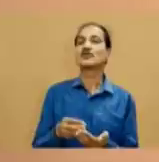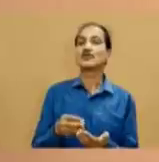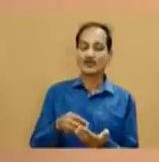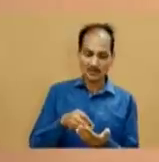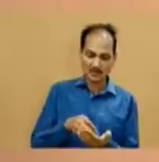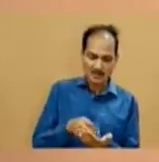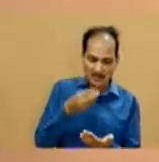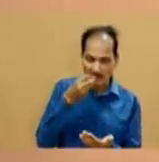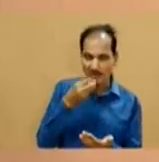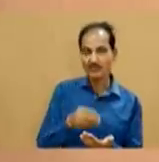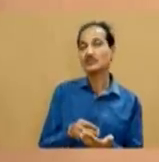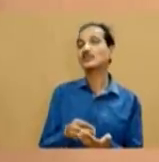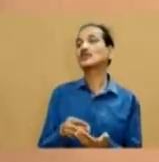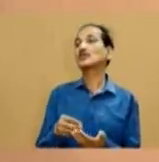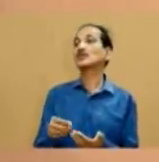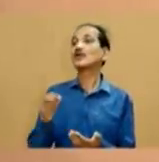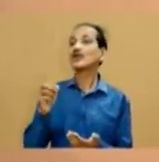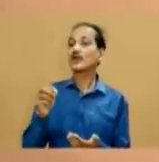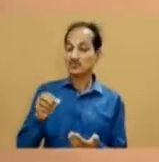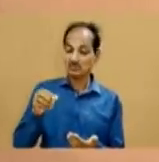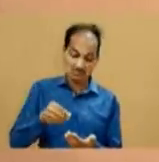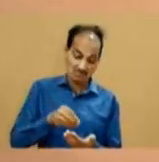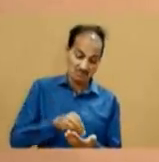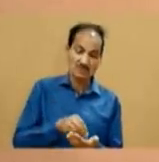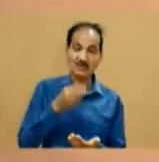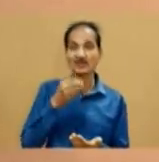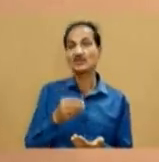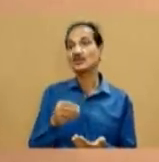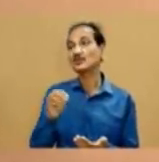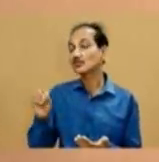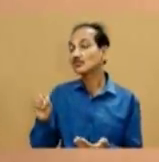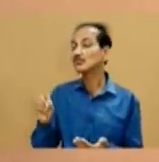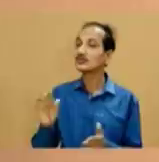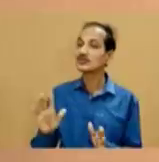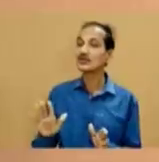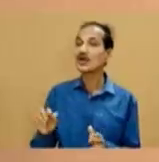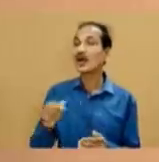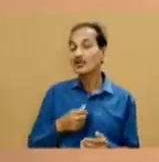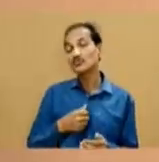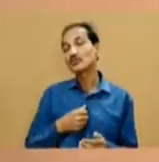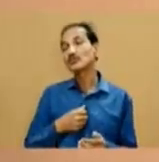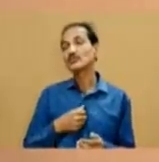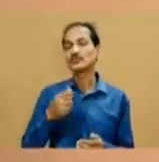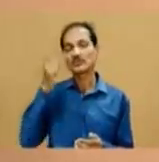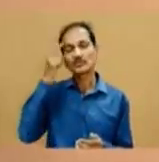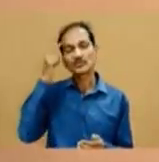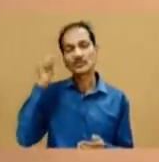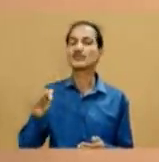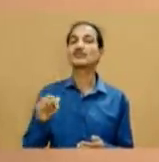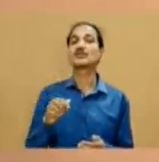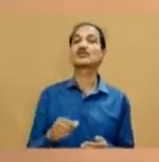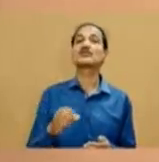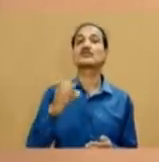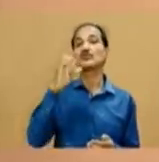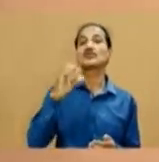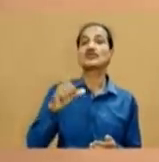ସେ ବିଷୟରେ ଅବଗତ କରିବେ, ଆମ ପାଖରେ ଅଛନ୍ତି ବରିଷ୍ଠ ପ୍ରଶାସନିକ ଅଧିକାରୀ, କମିଶନର ଏବଂ ସଚିବ ଖାଦ୍ୟ